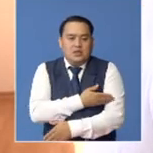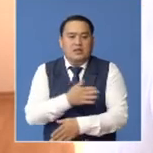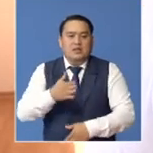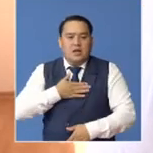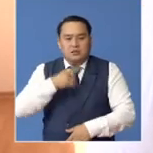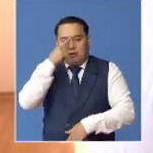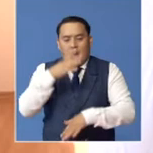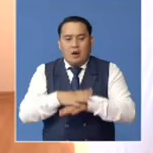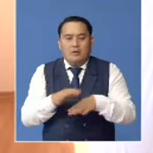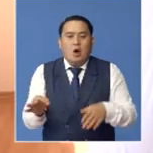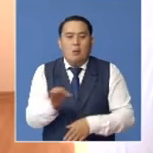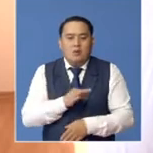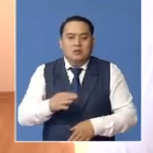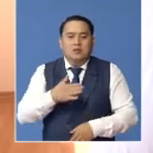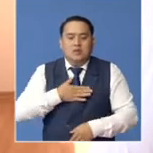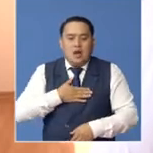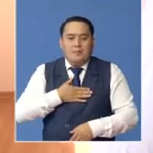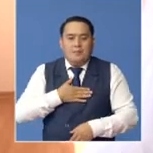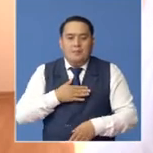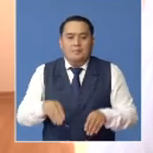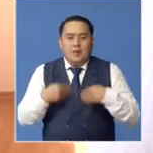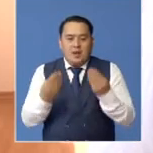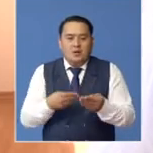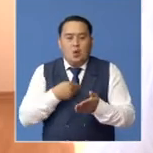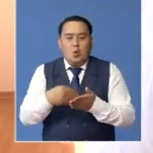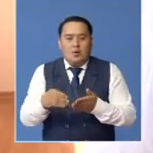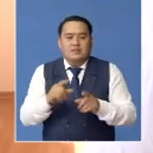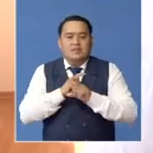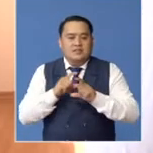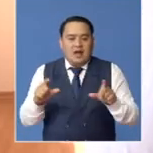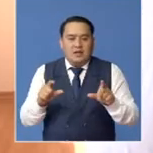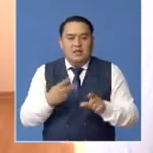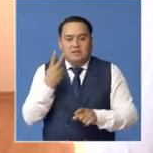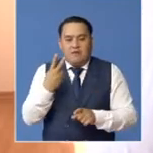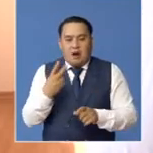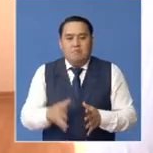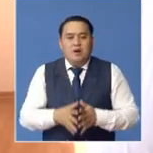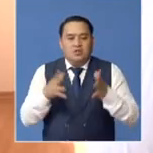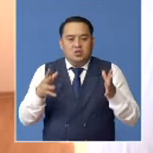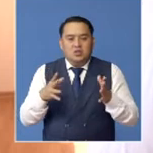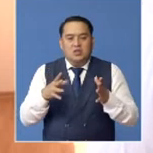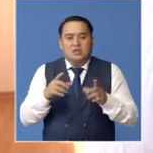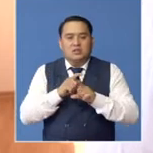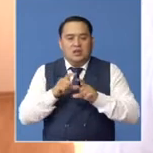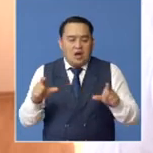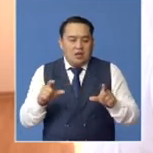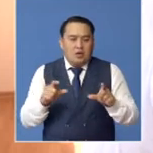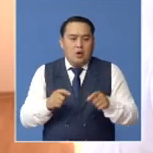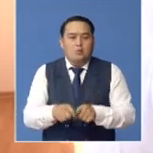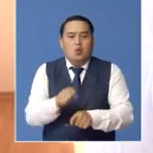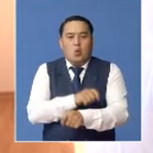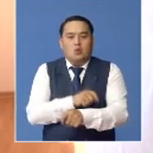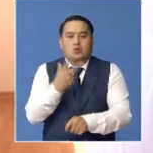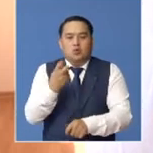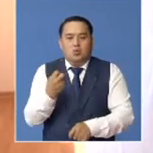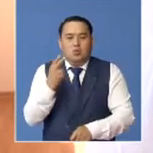нашего акимата, областного акимата, нам передано, куплено это здание. Это два больших здания общей площадью более